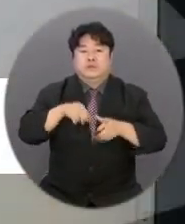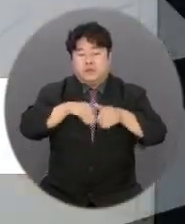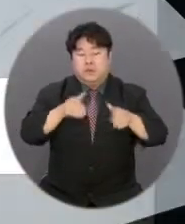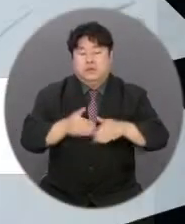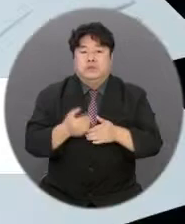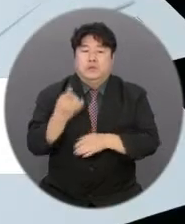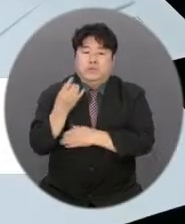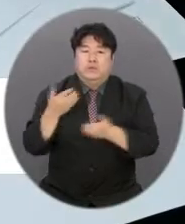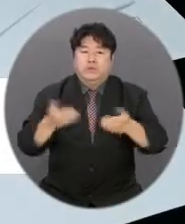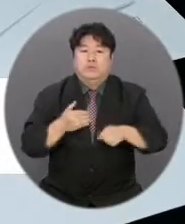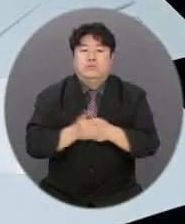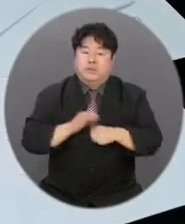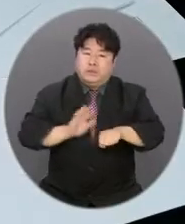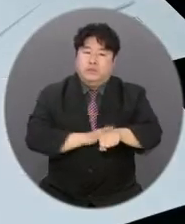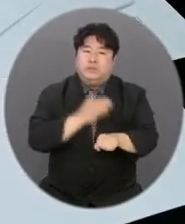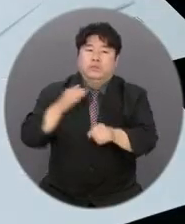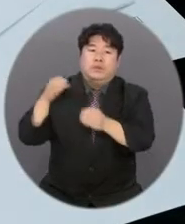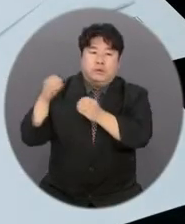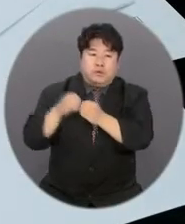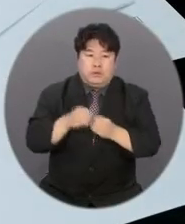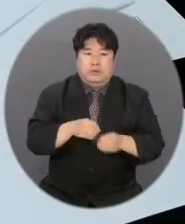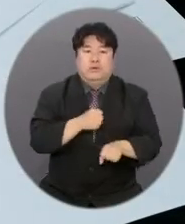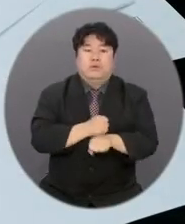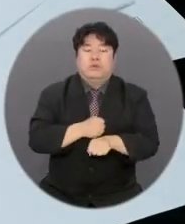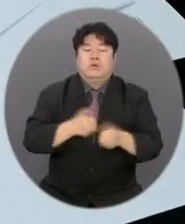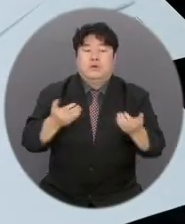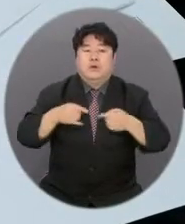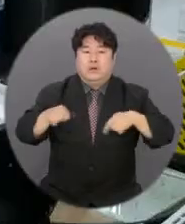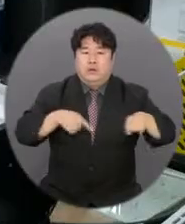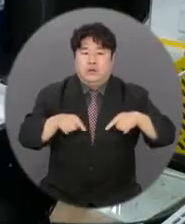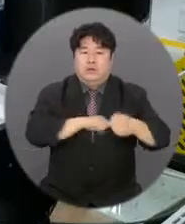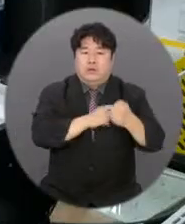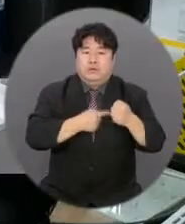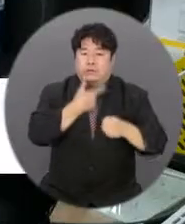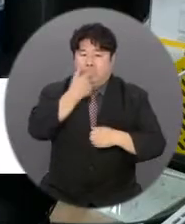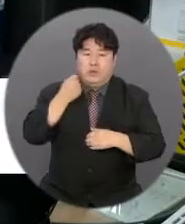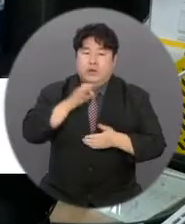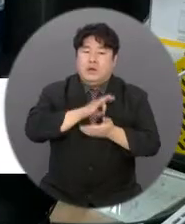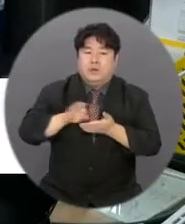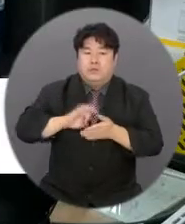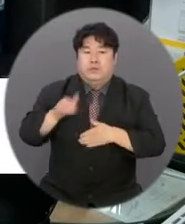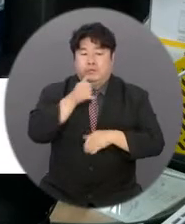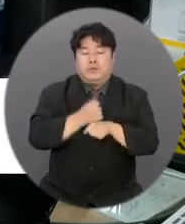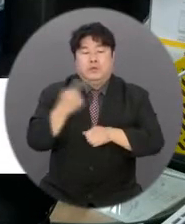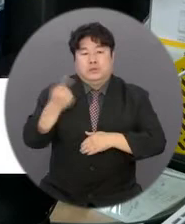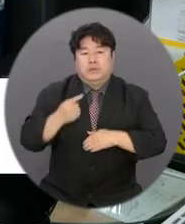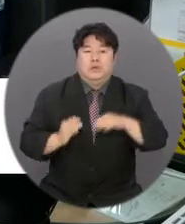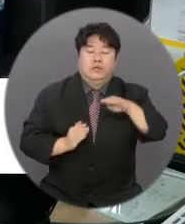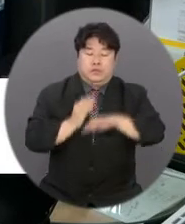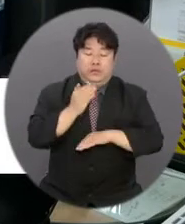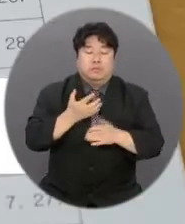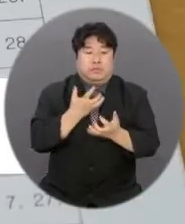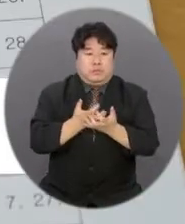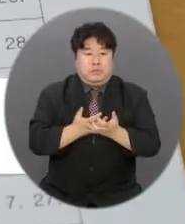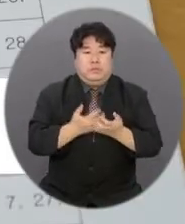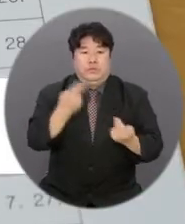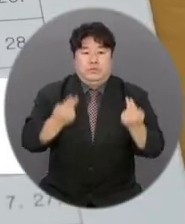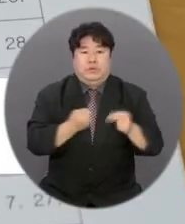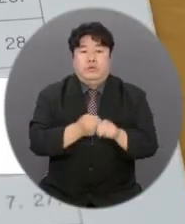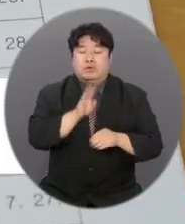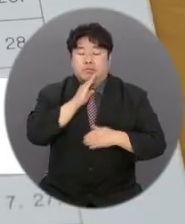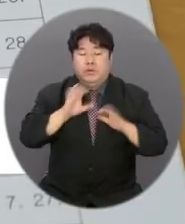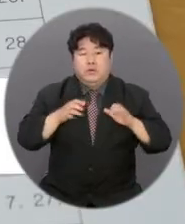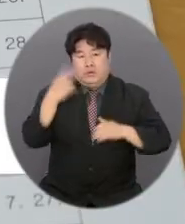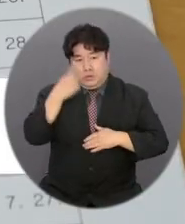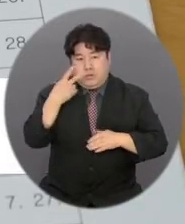만큼 잘못된 관행으로 행정력이 낭비되고 있다는 겁니다. 천 건이 넘는 요구 자료에 비해 실제 국감이